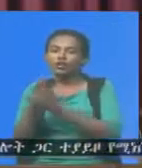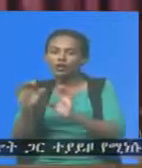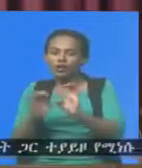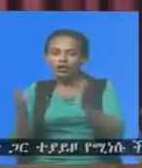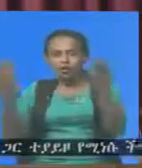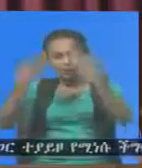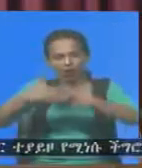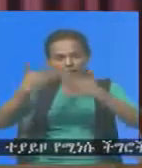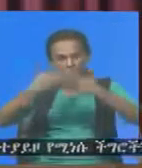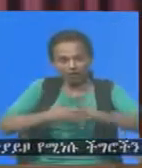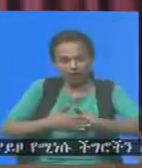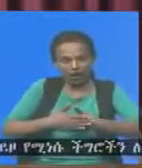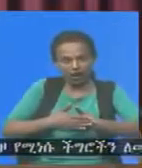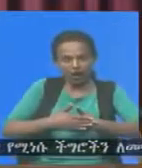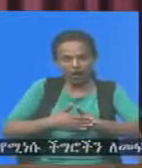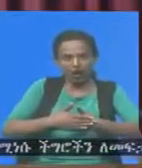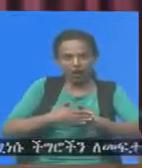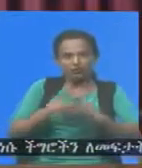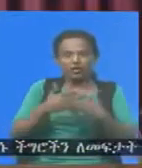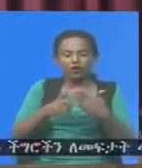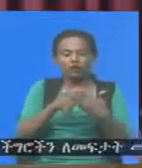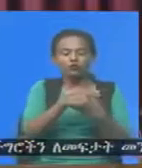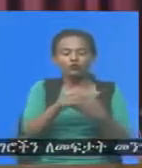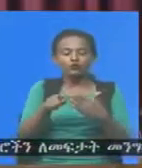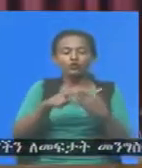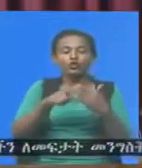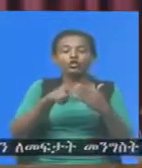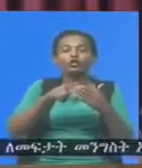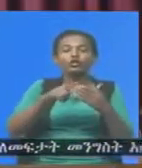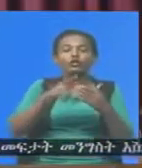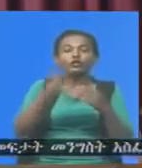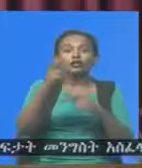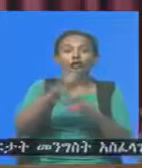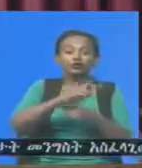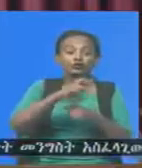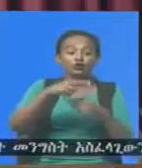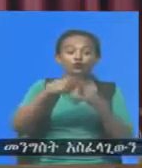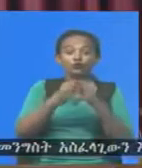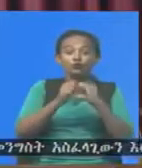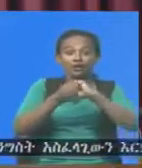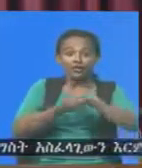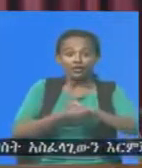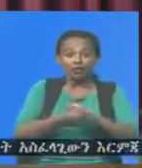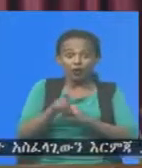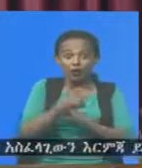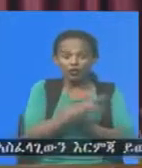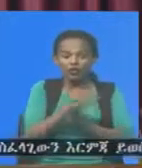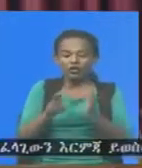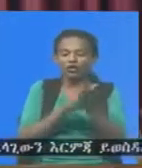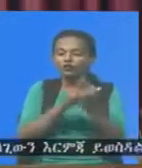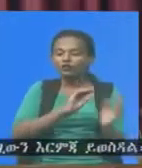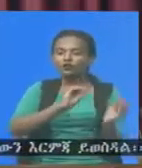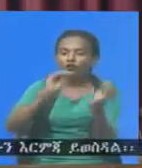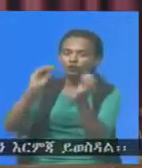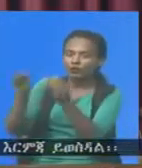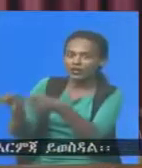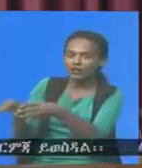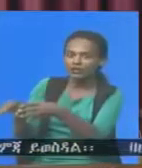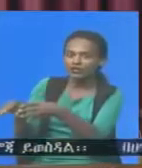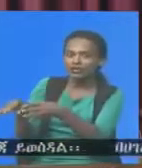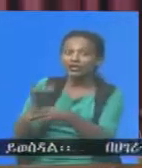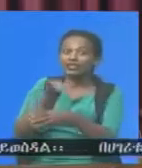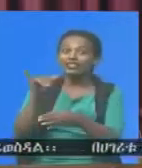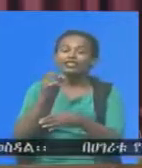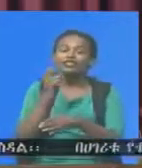ማታ ሺፍቱ የሚቀንስ ከሆነና ፓርኩ ብዙ ኃይል የማይጠቀም ከሆነ ለዩኒቨርሲቲ ቢሰጥ ልክ እንደ